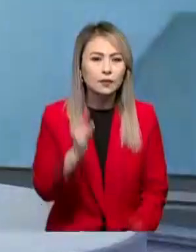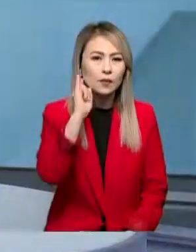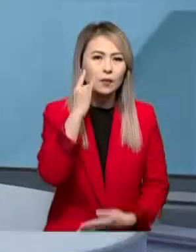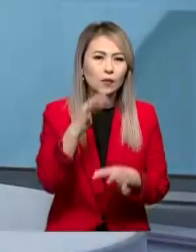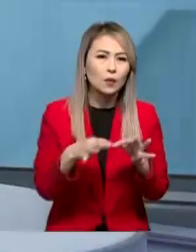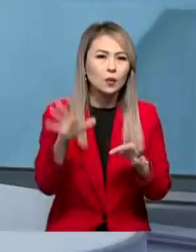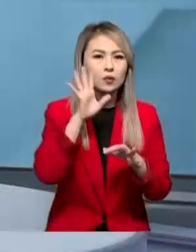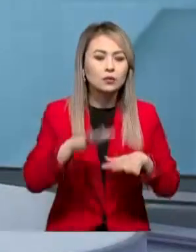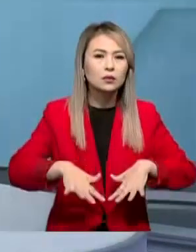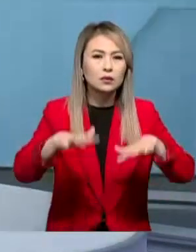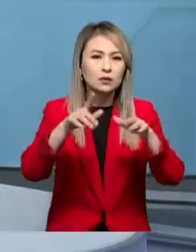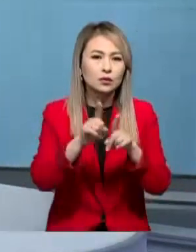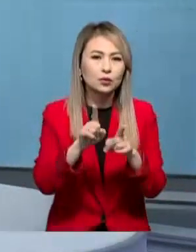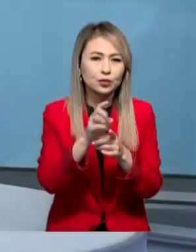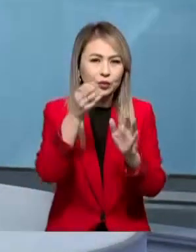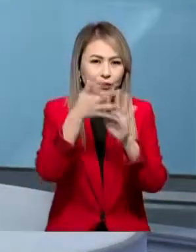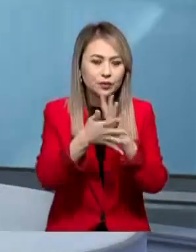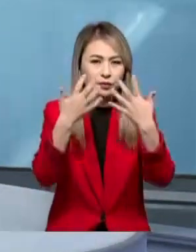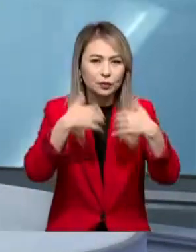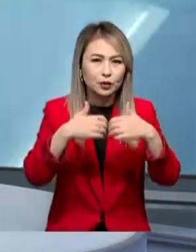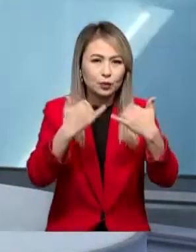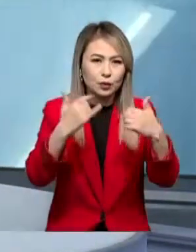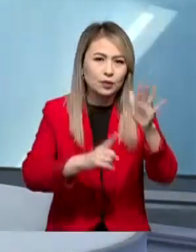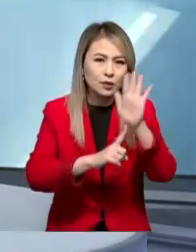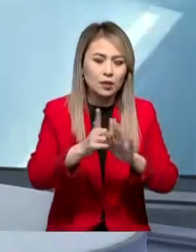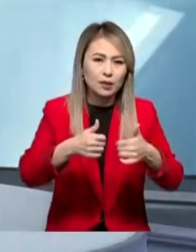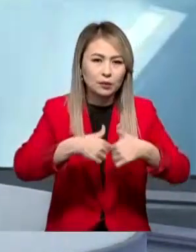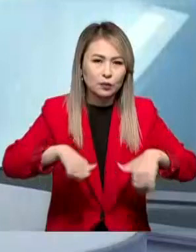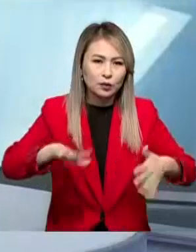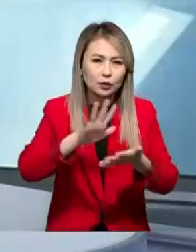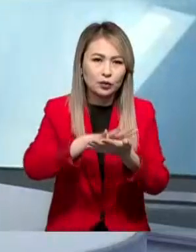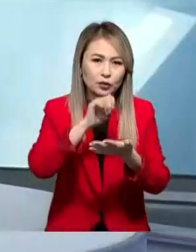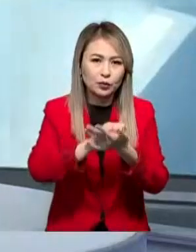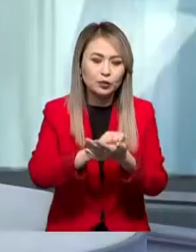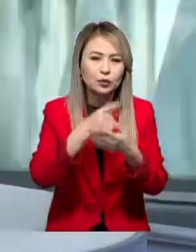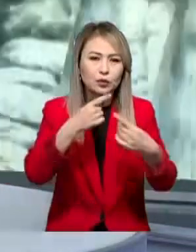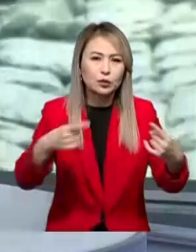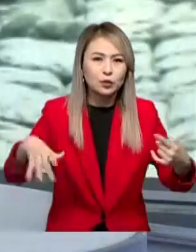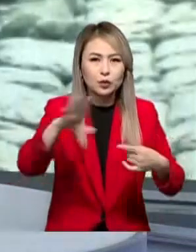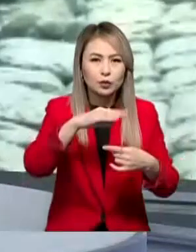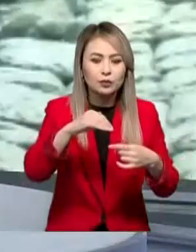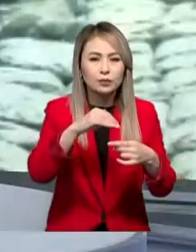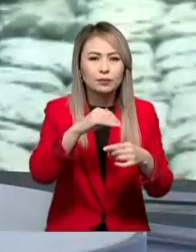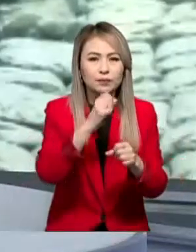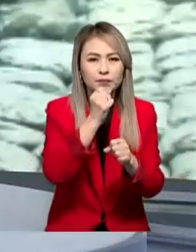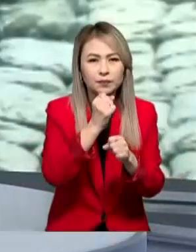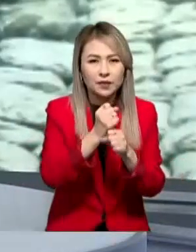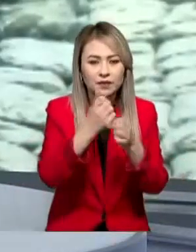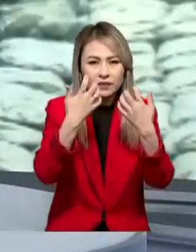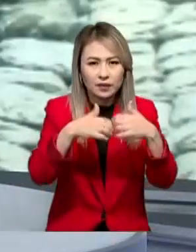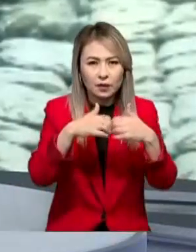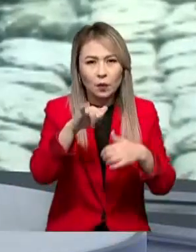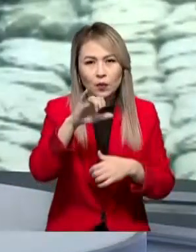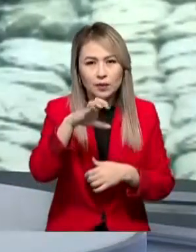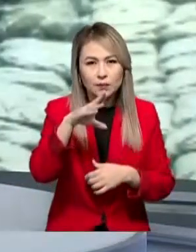Павлодар облысында су тасқынына келген шығын есептеліп жатыр. Бүгіннен бастап арнайы комиссия бүлінген дүние мүлікті түгендеуге кірісті. Ресми